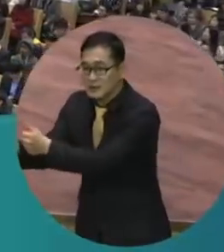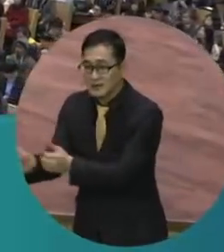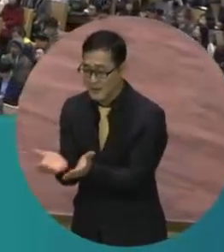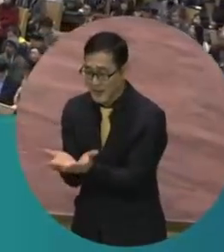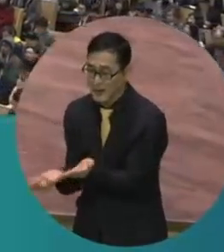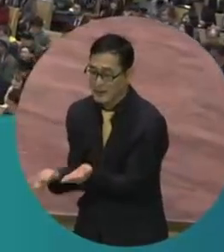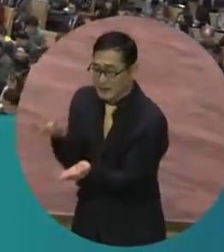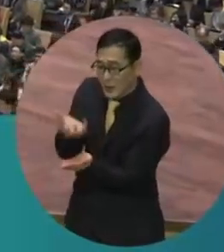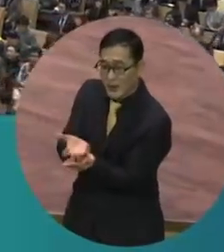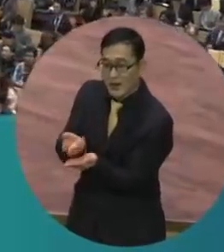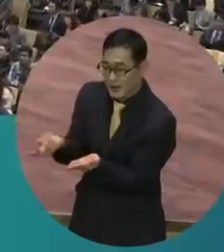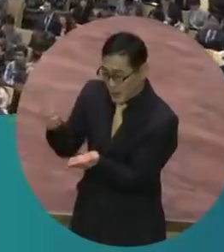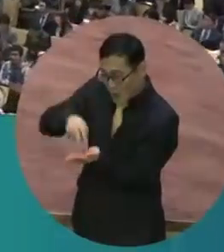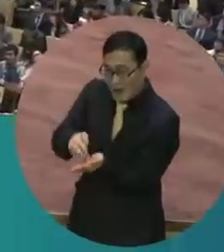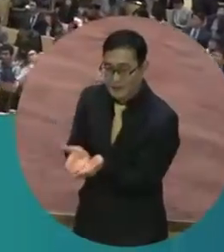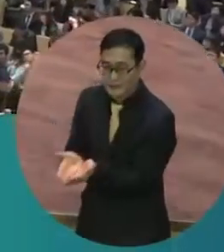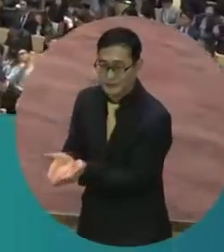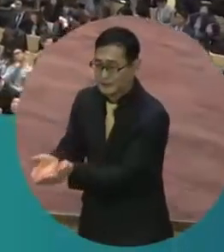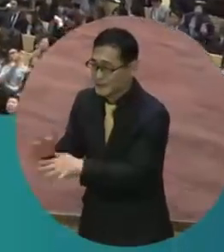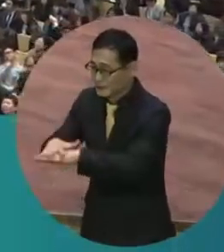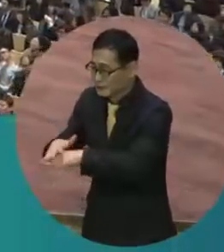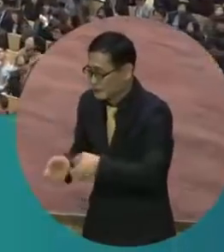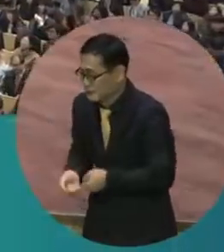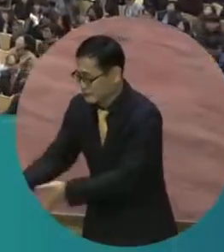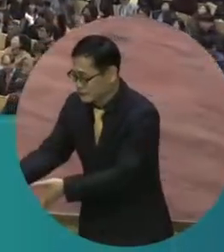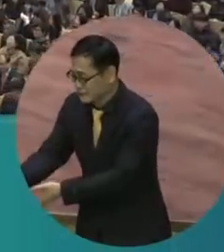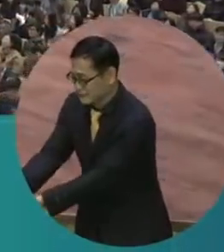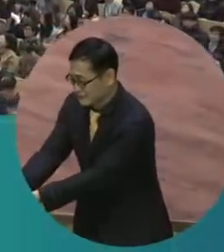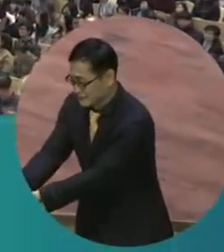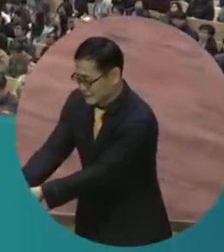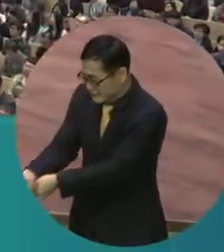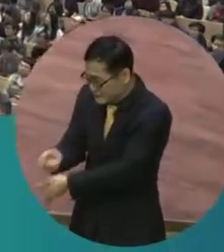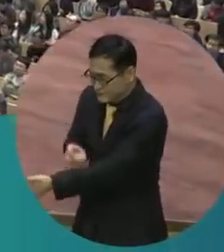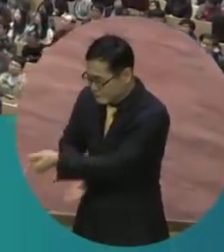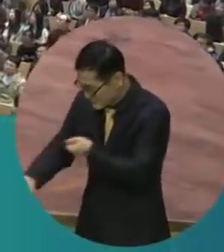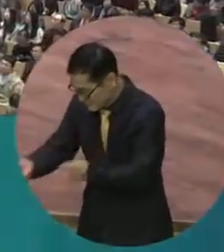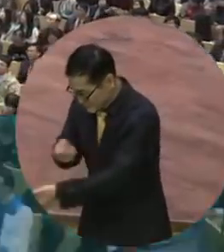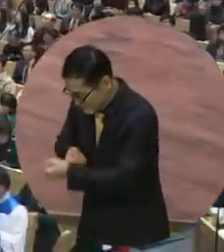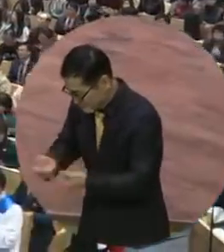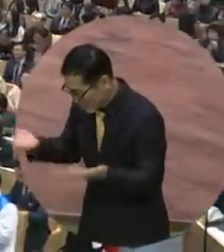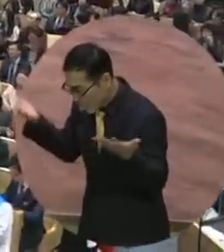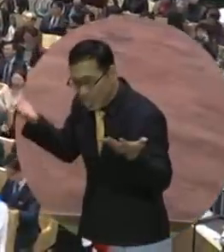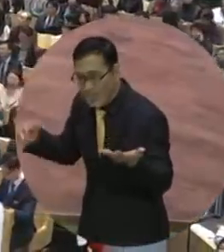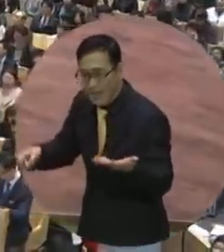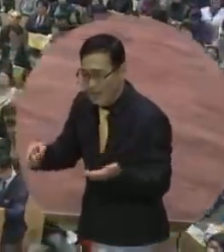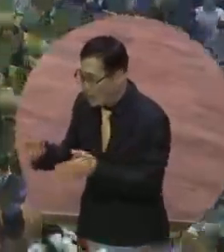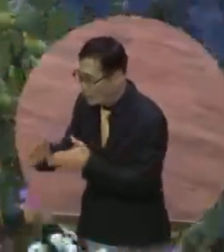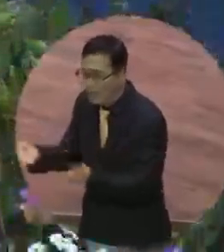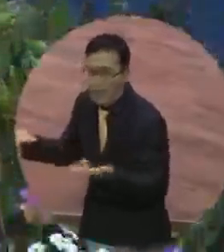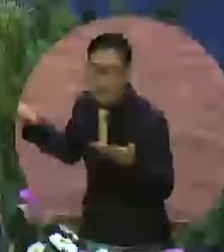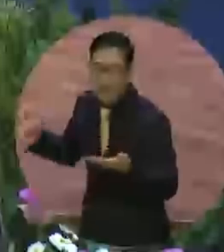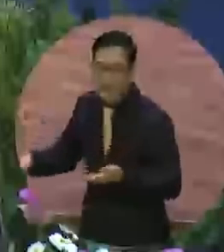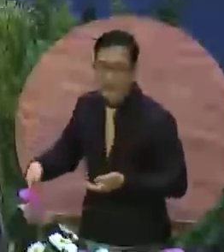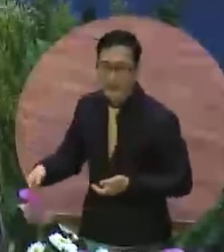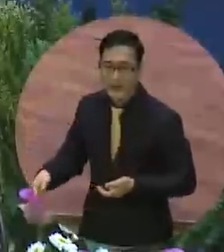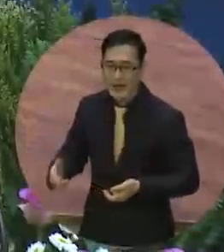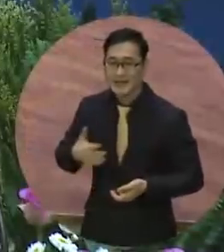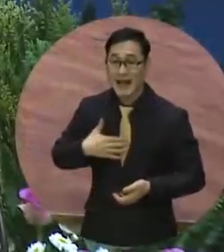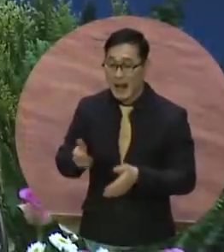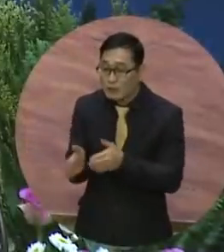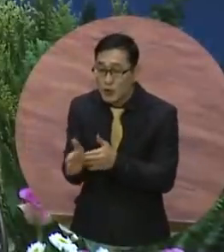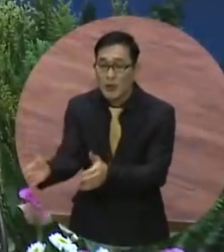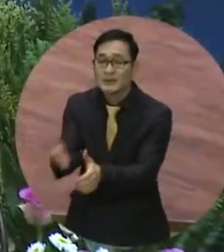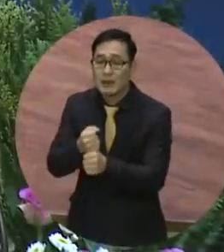올랐으나 그날 밤에 아무것도 잡지 못하였더니 자 베드로가 나는 물고기 잡으러